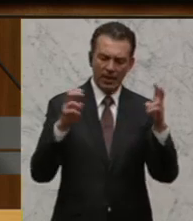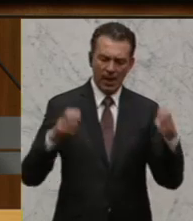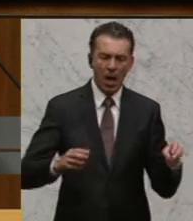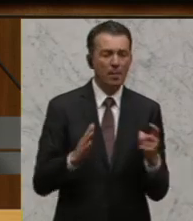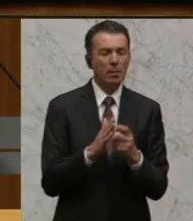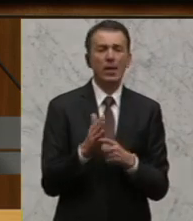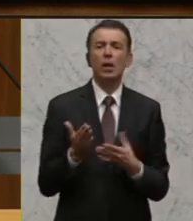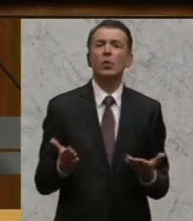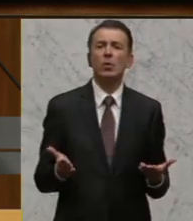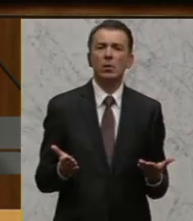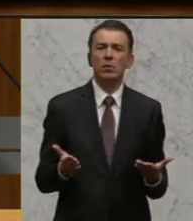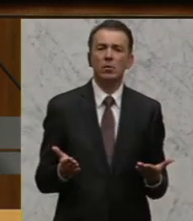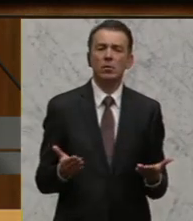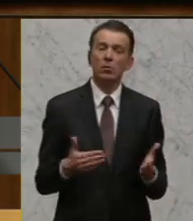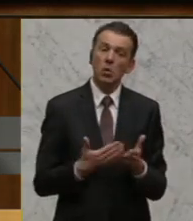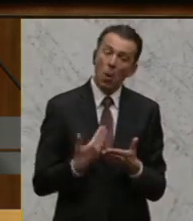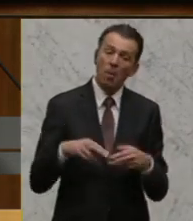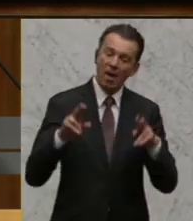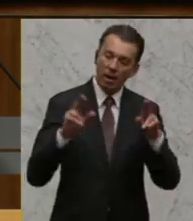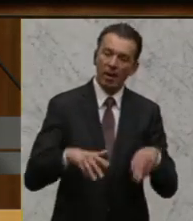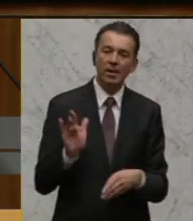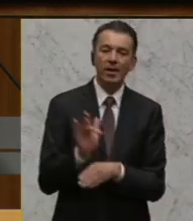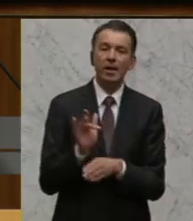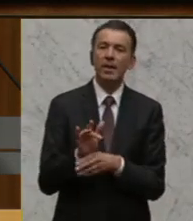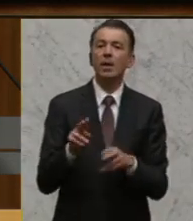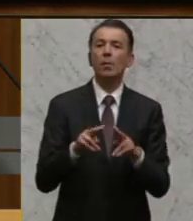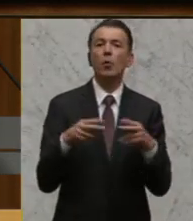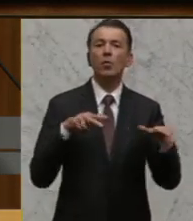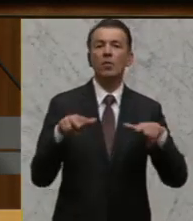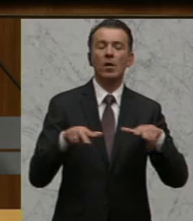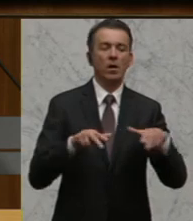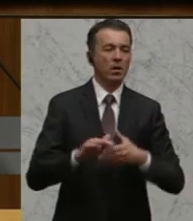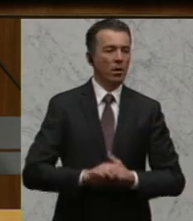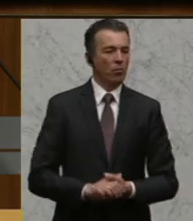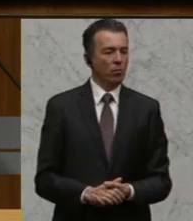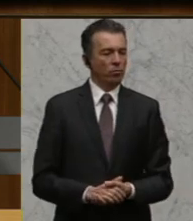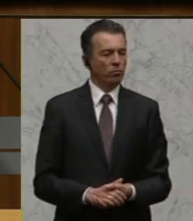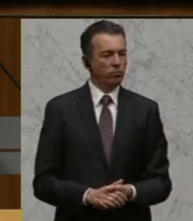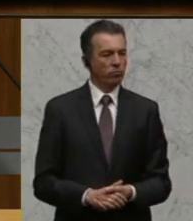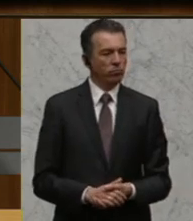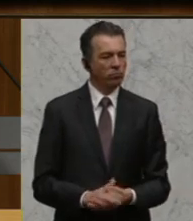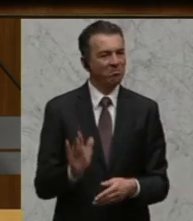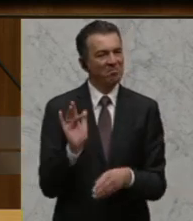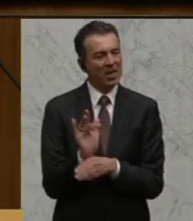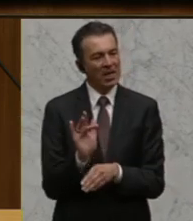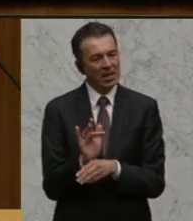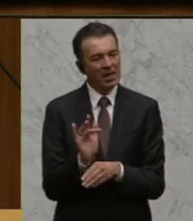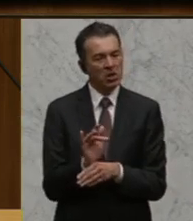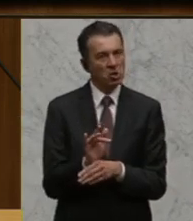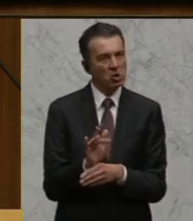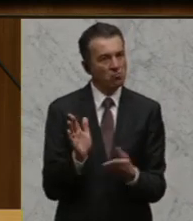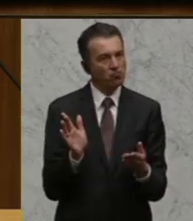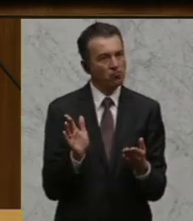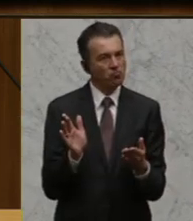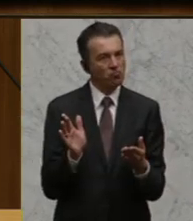Rahmenbedingungen, bei aller noch mehr berechtigten Kritik an der Bundesregierung und bei aller kritisch